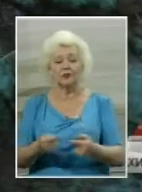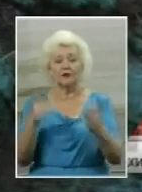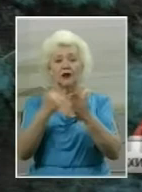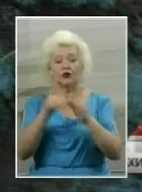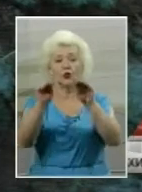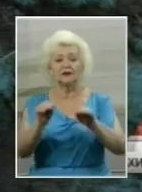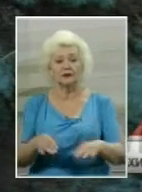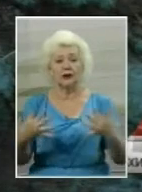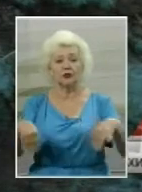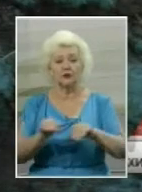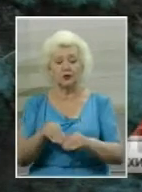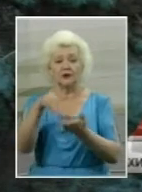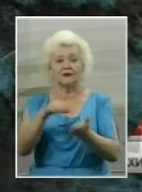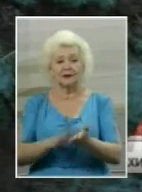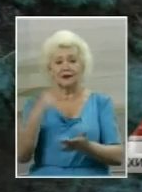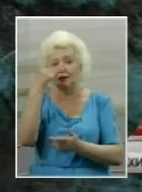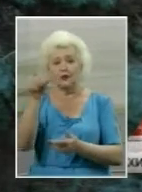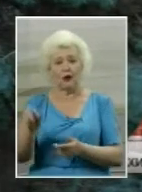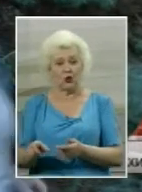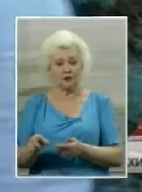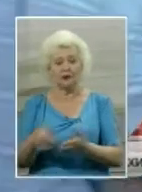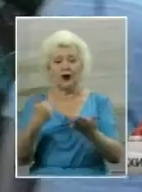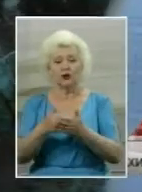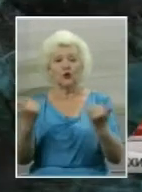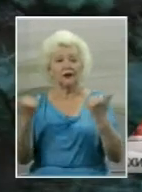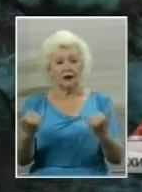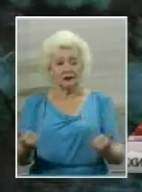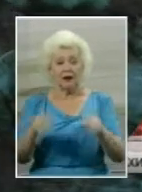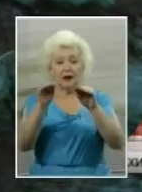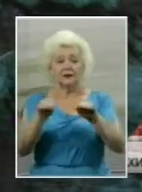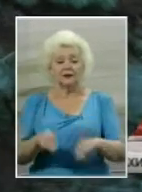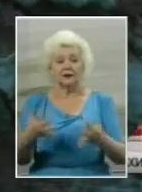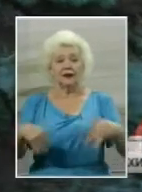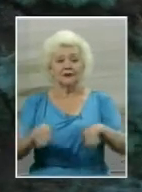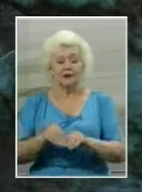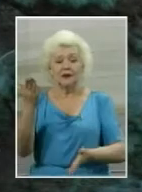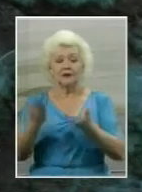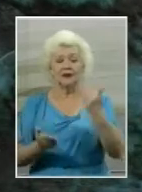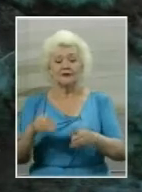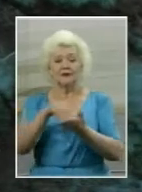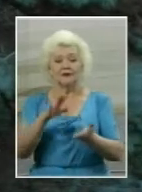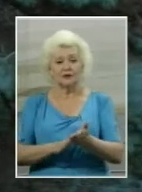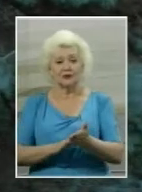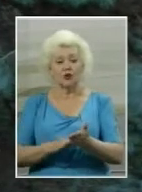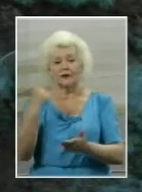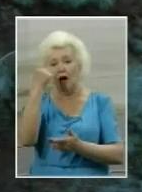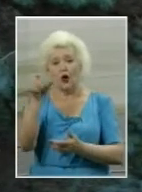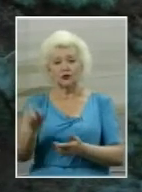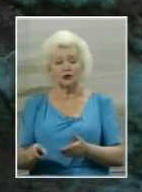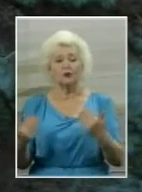складу сім'ї зареєстрованих осіб. Тобто зараз в склад сім'ї, якщо зареєстрована особа,